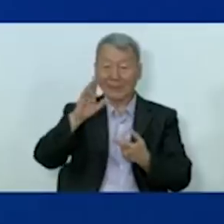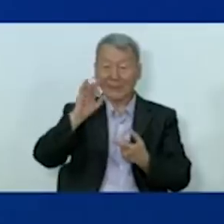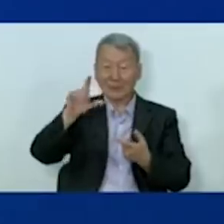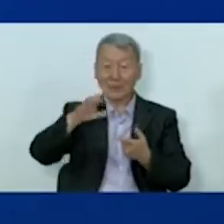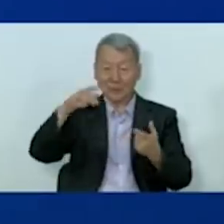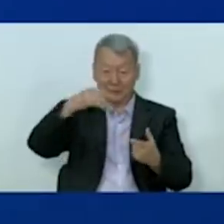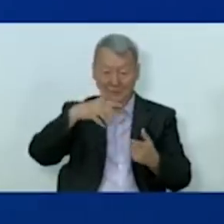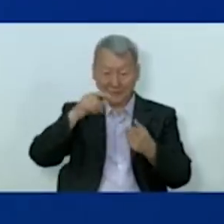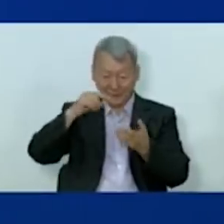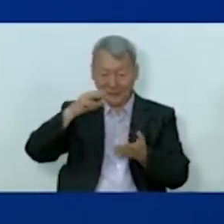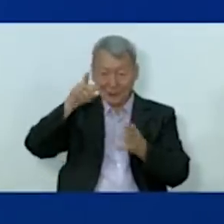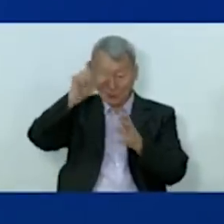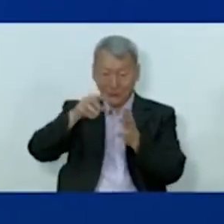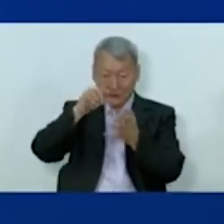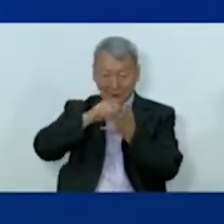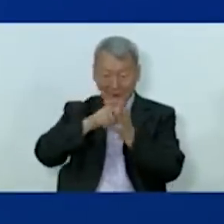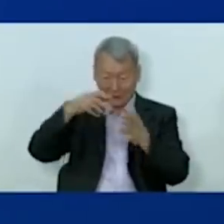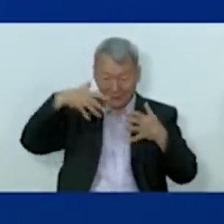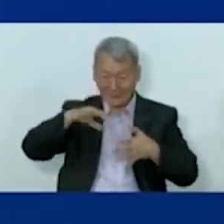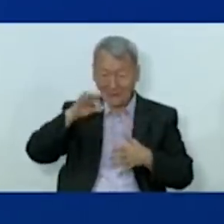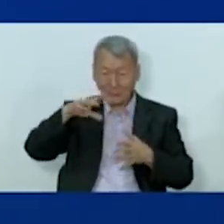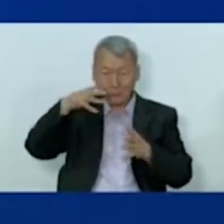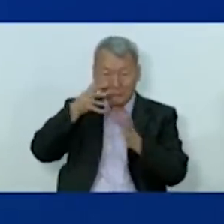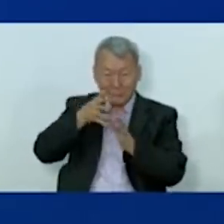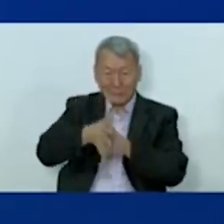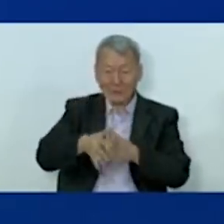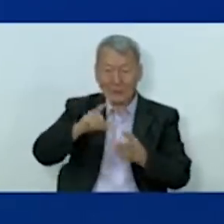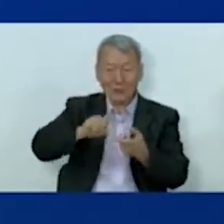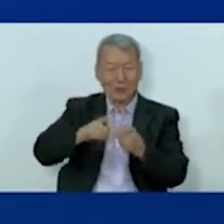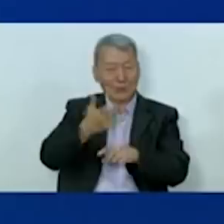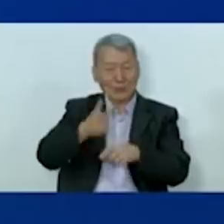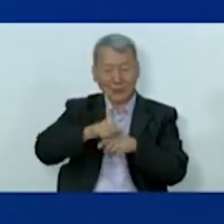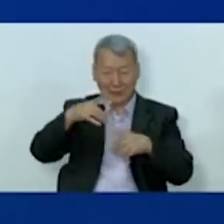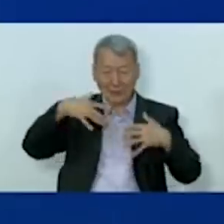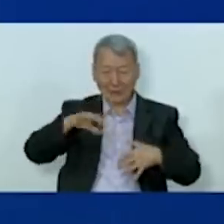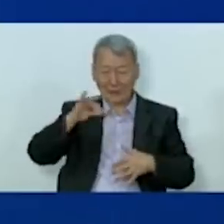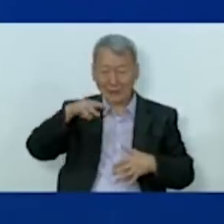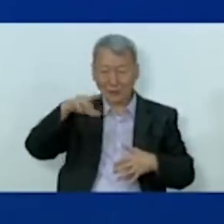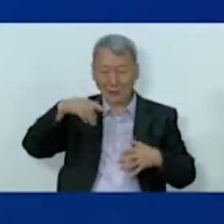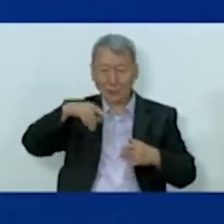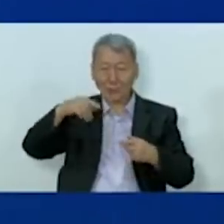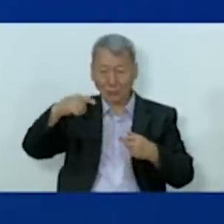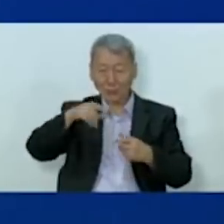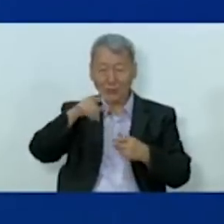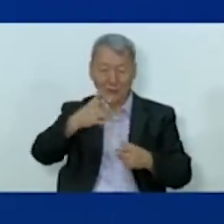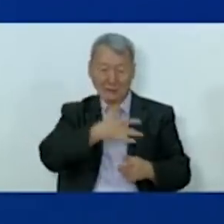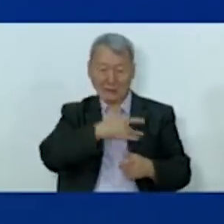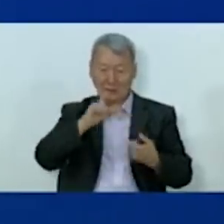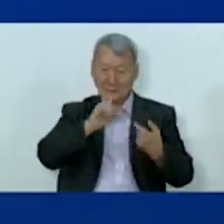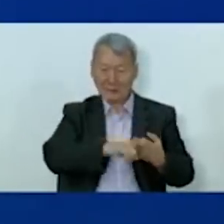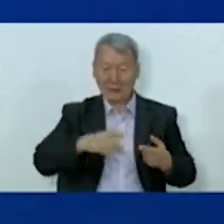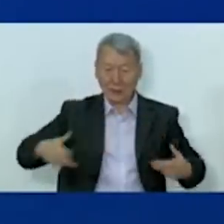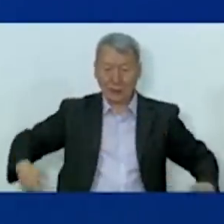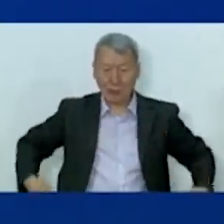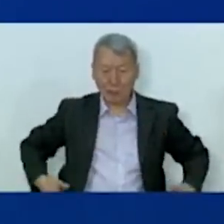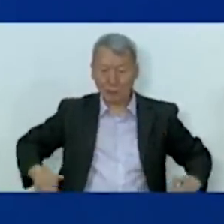чогулган жерлерге барбоо сымал жөнөкөй талаптар менен көзөмөлгө алып, бир кыйла азайтса болот. Бир катар өнүккөн өлкөлөр дал ушул шарттарды аткаруу менен эле